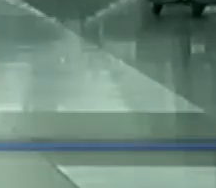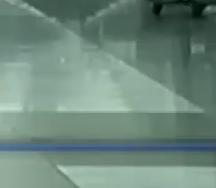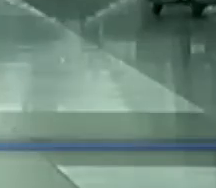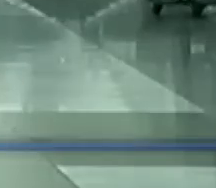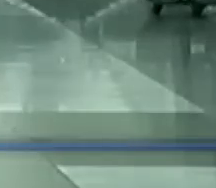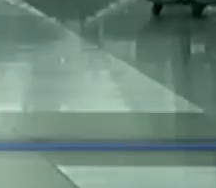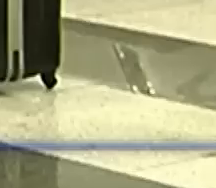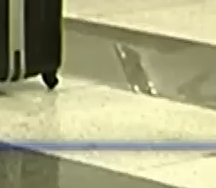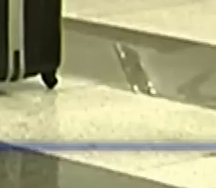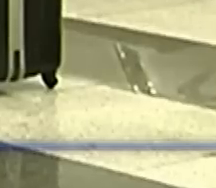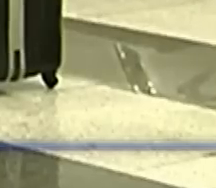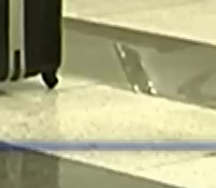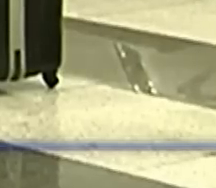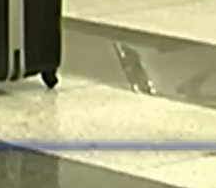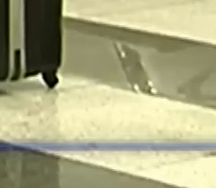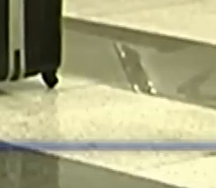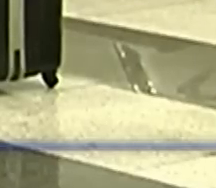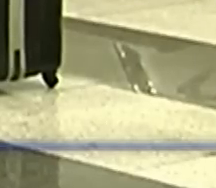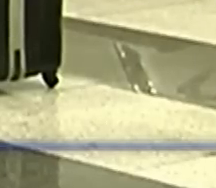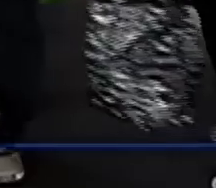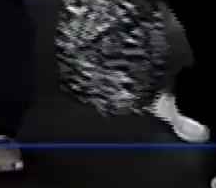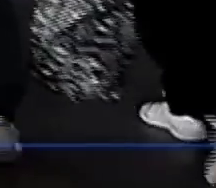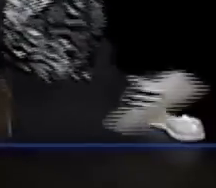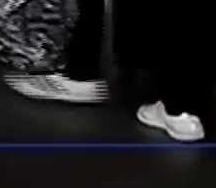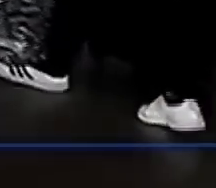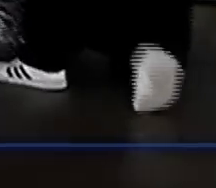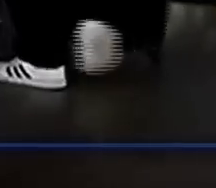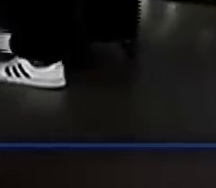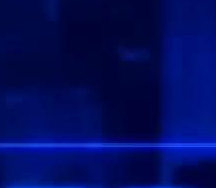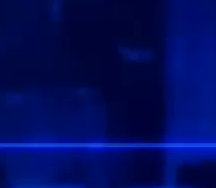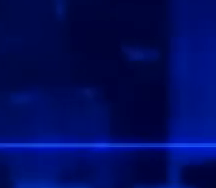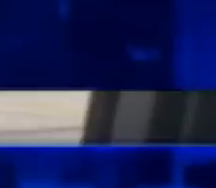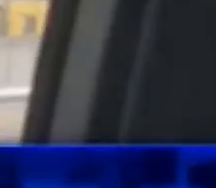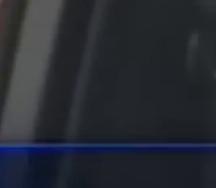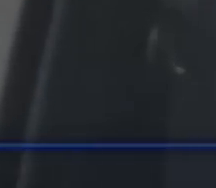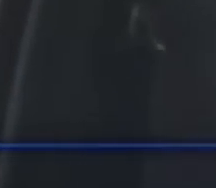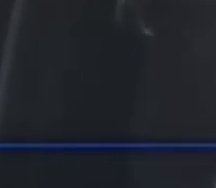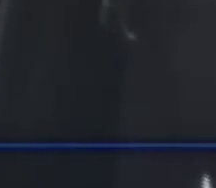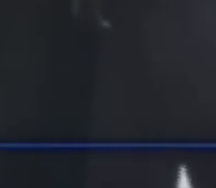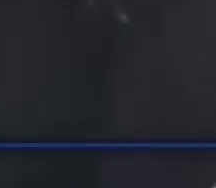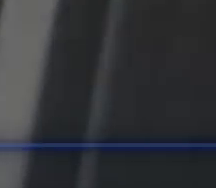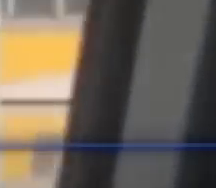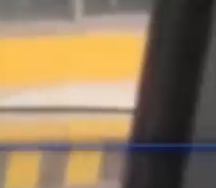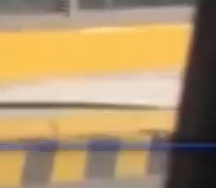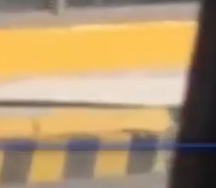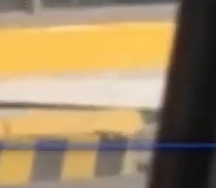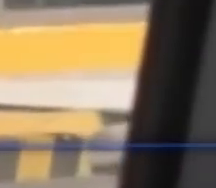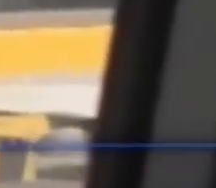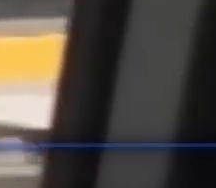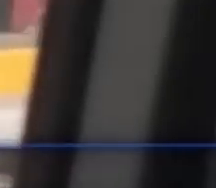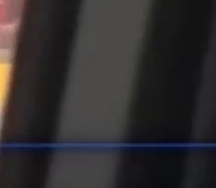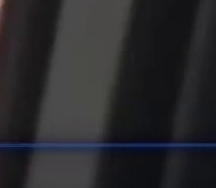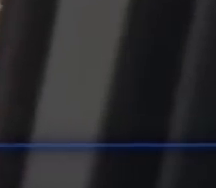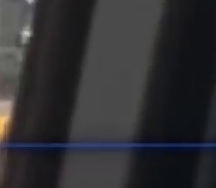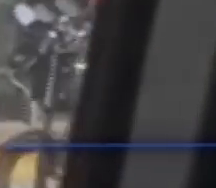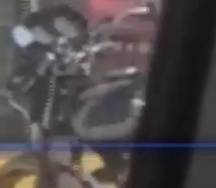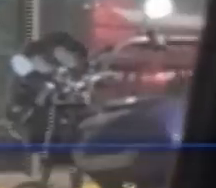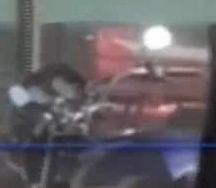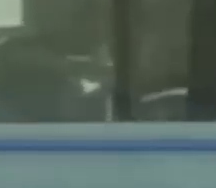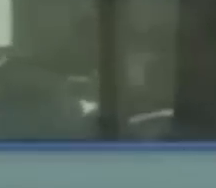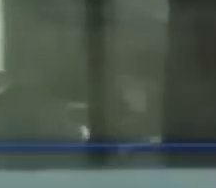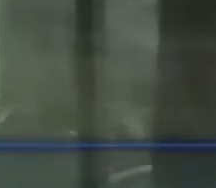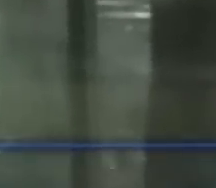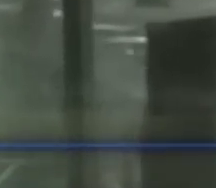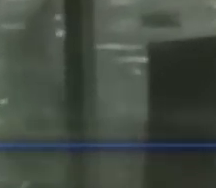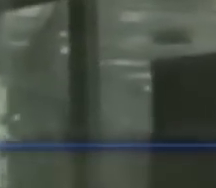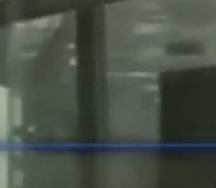posibleng maapektuhan niya ng remittances sa mga OFW. At 5 crew sugatan matapos sumabog ang LPG